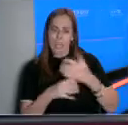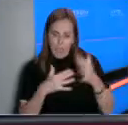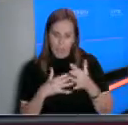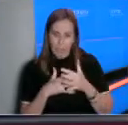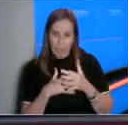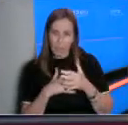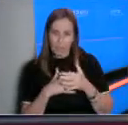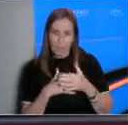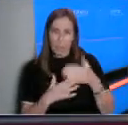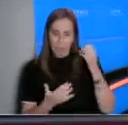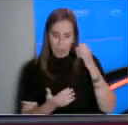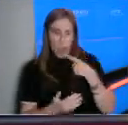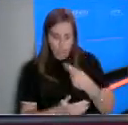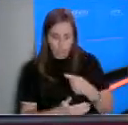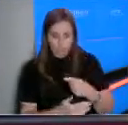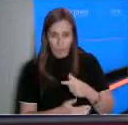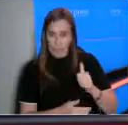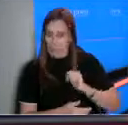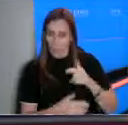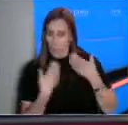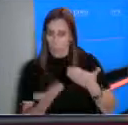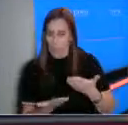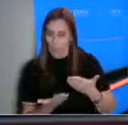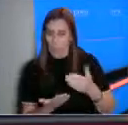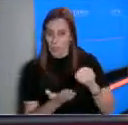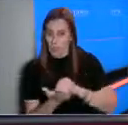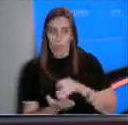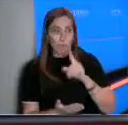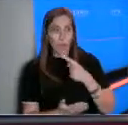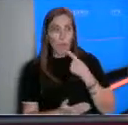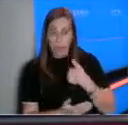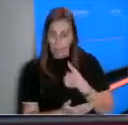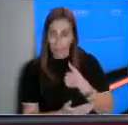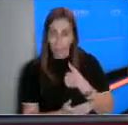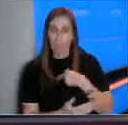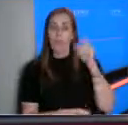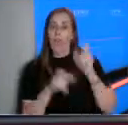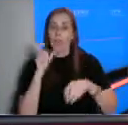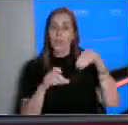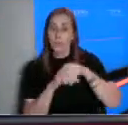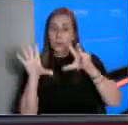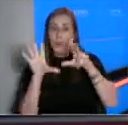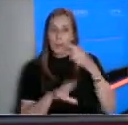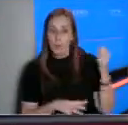הבחינה, חותמת על זה, כי צהל לא נותן את הנתונים, אבל אומרים לי את זה אנשים מבפנים, שיש שם